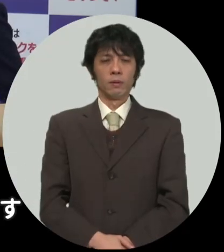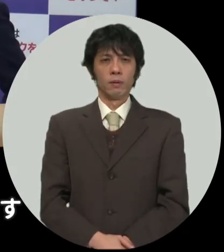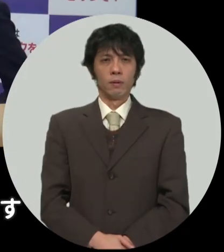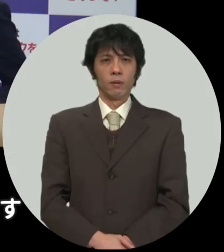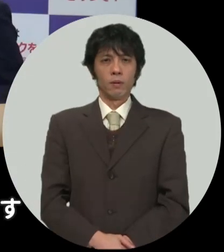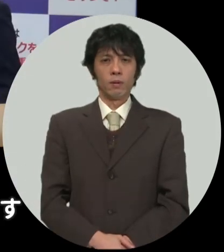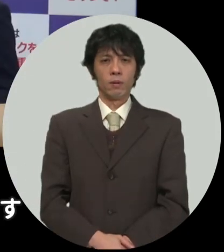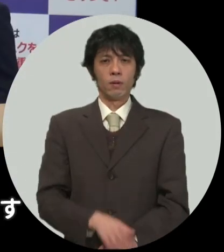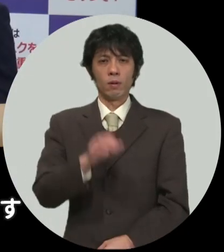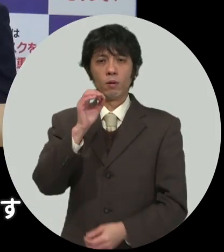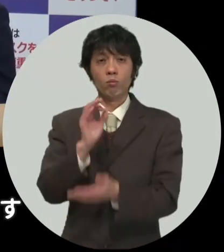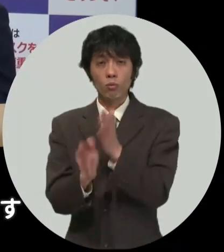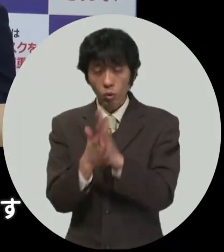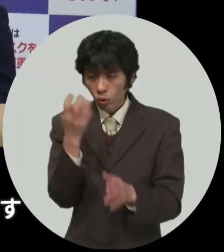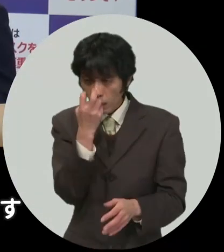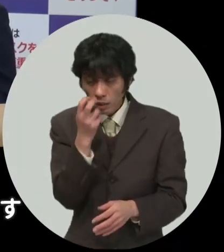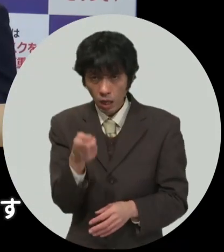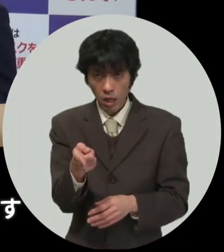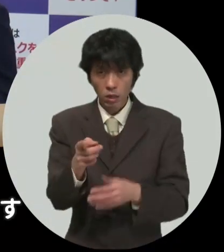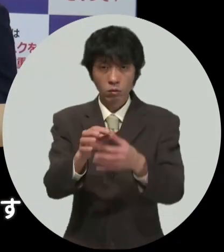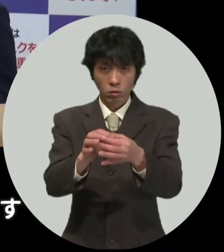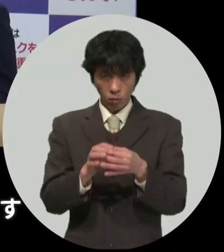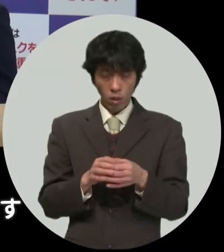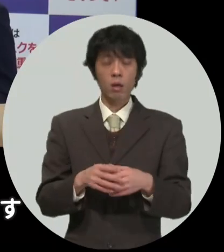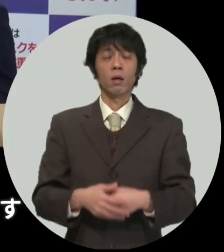の検査につきましては、